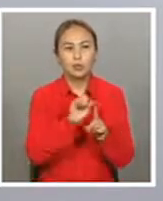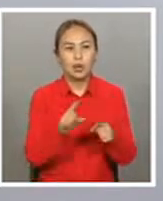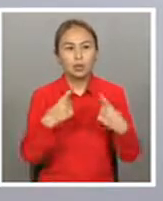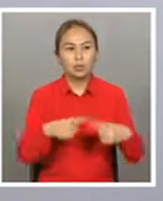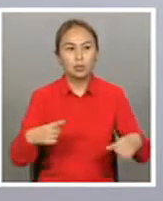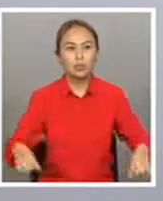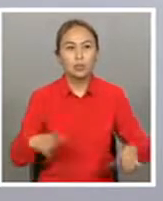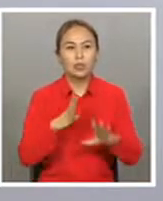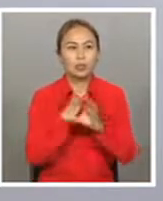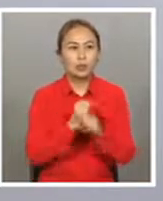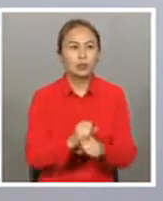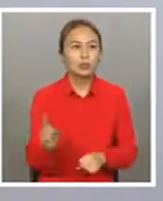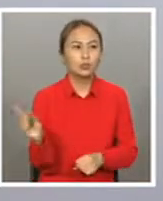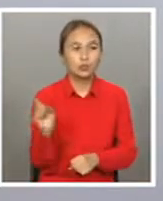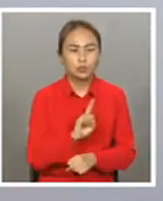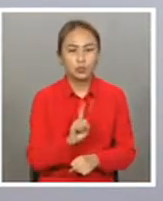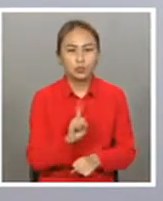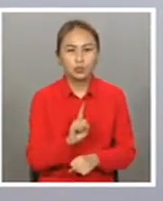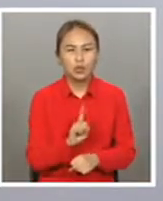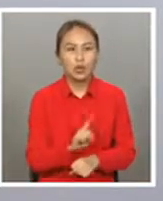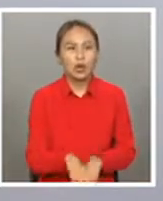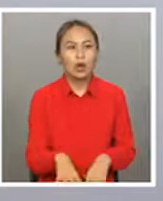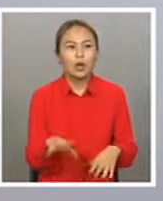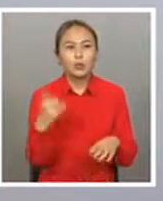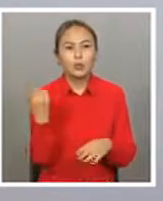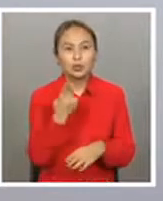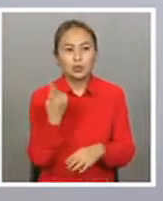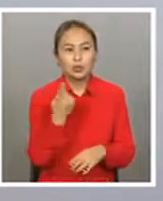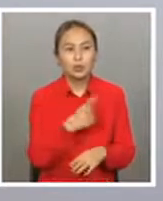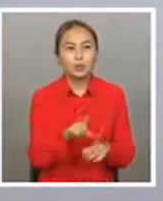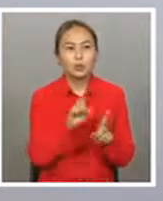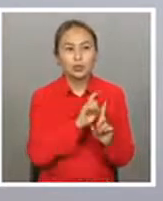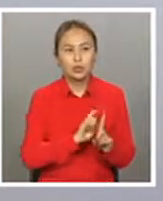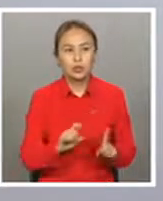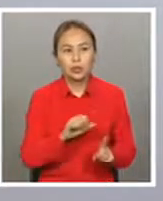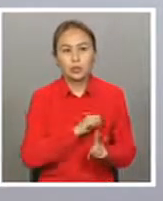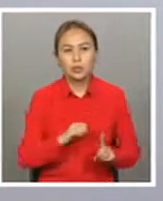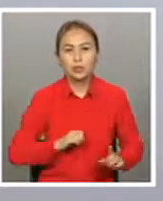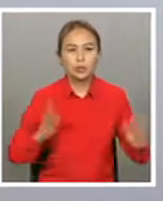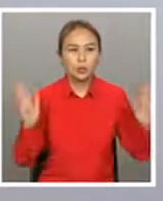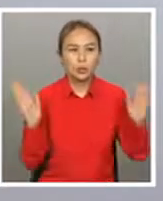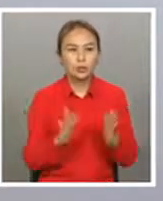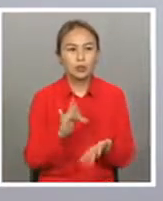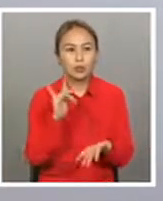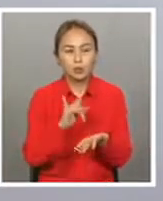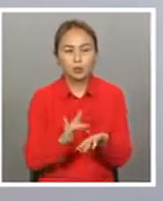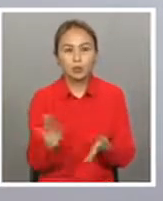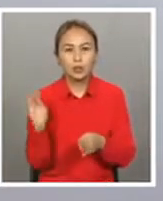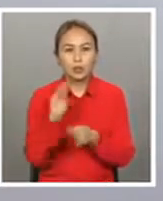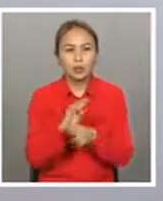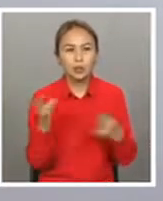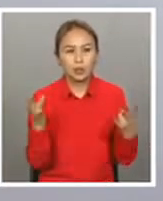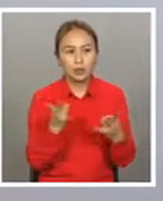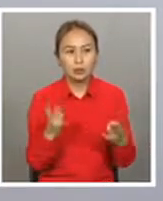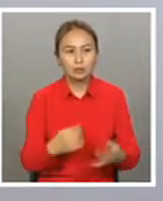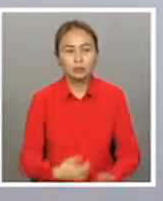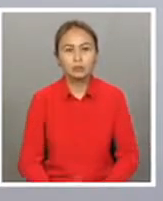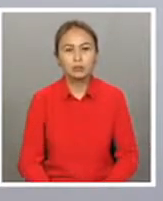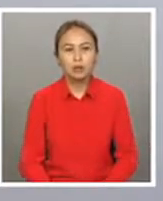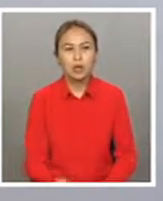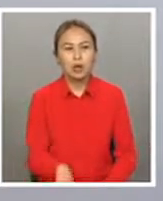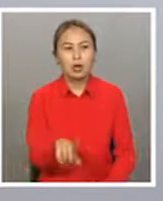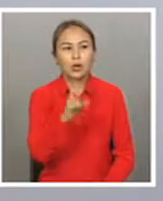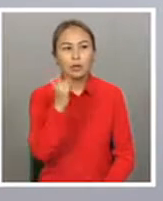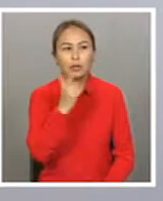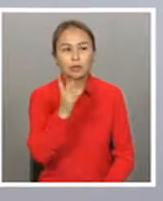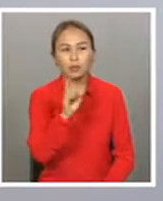әртүрлі бөлшектерді азайту үшін бірінші, бөлшектерді ең кіші ортақ бөлімге келтіру керек.